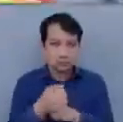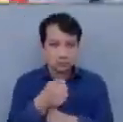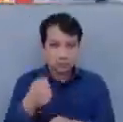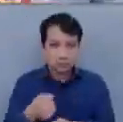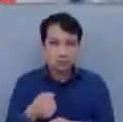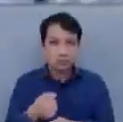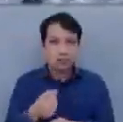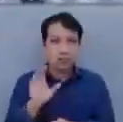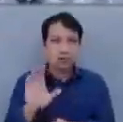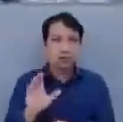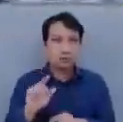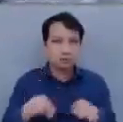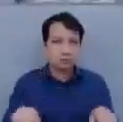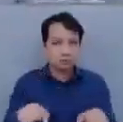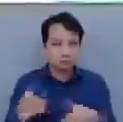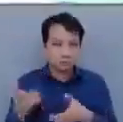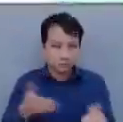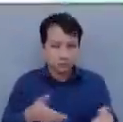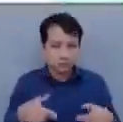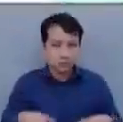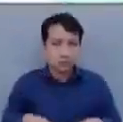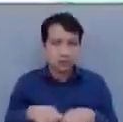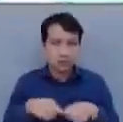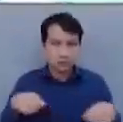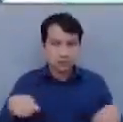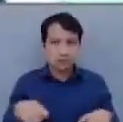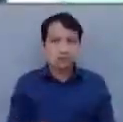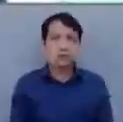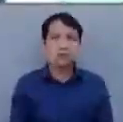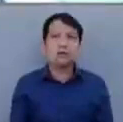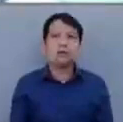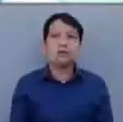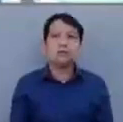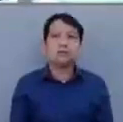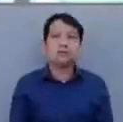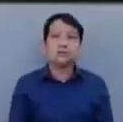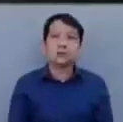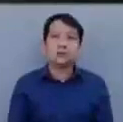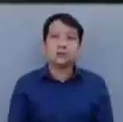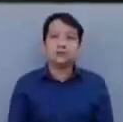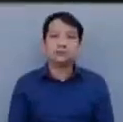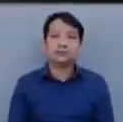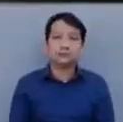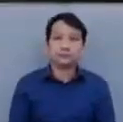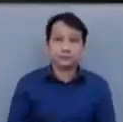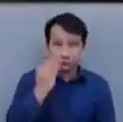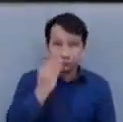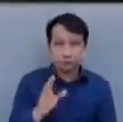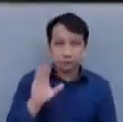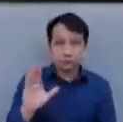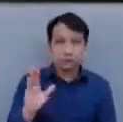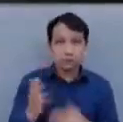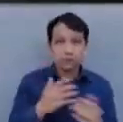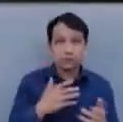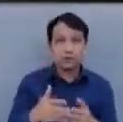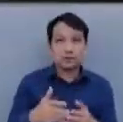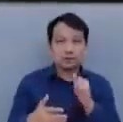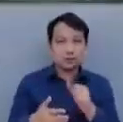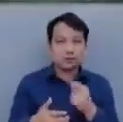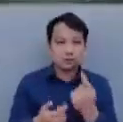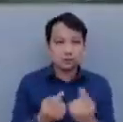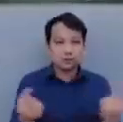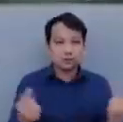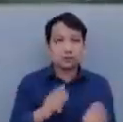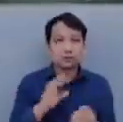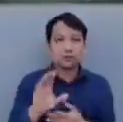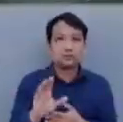at illegal possession of laden weapons. Pinag-iingat naman ng pulisya ang mga taxi driver mula sa mga individual na posibleng